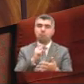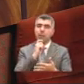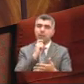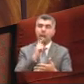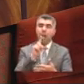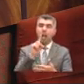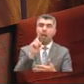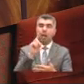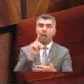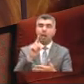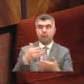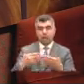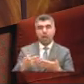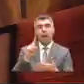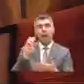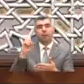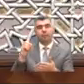في أداء ديال المستحقات ديالهم.